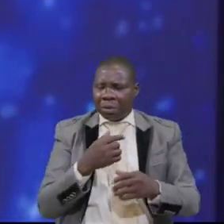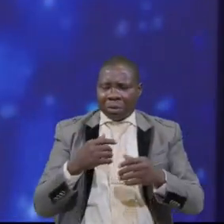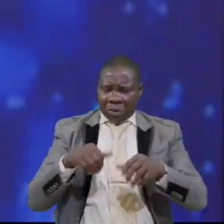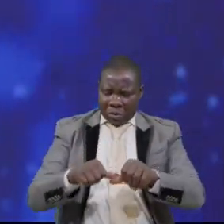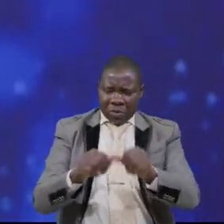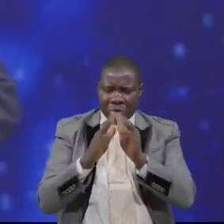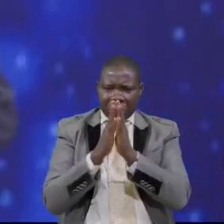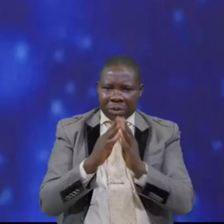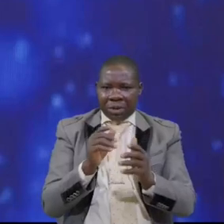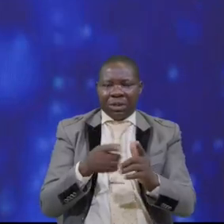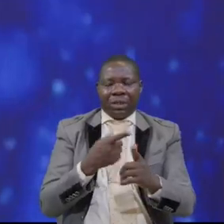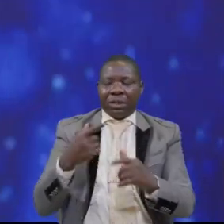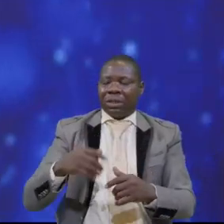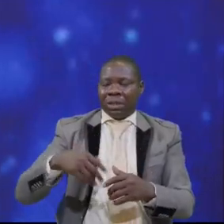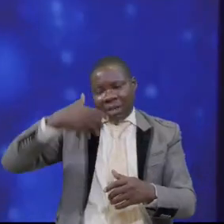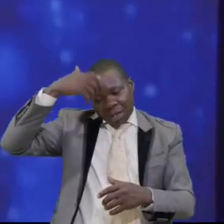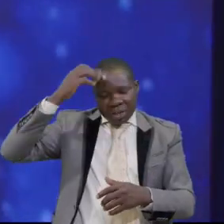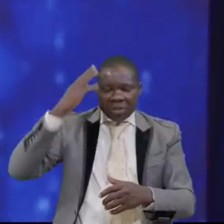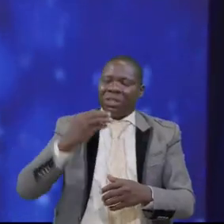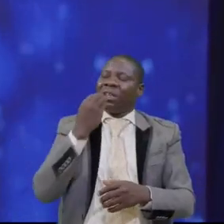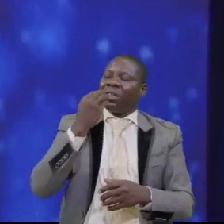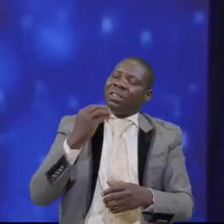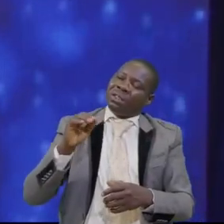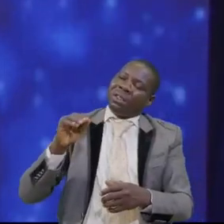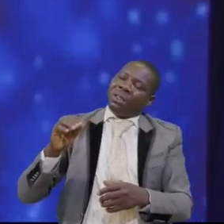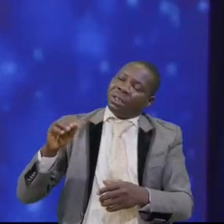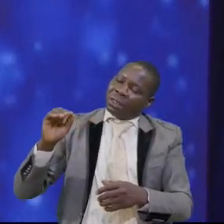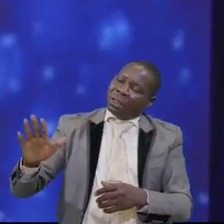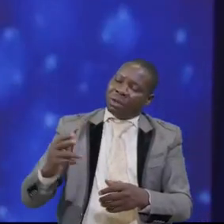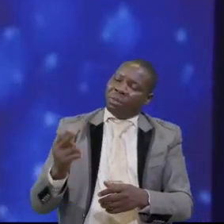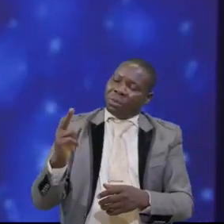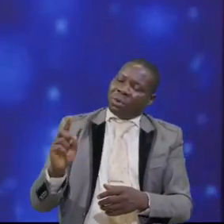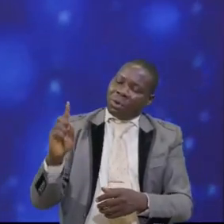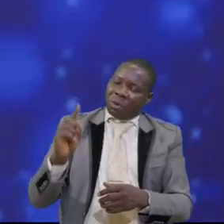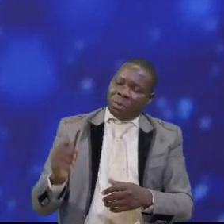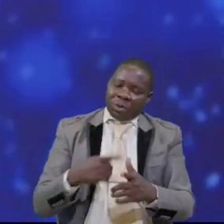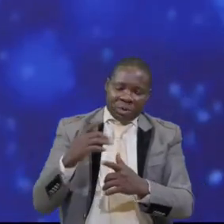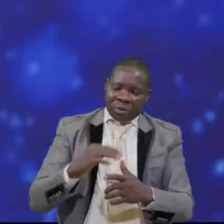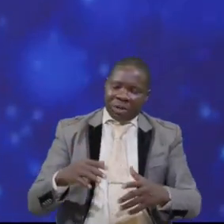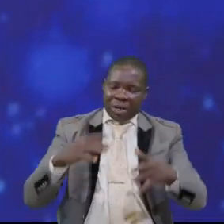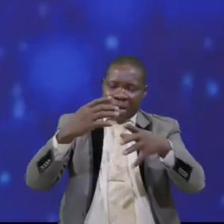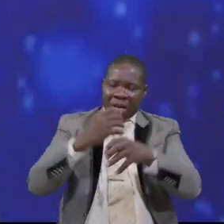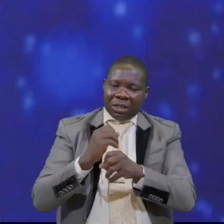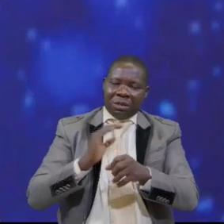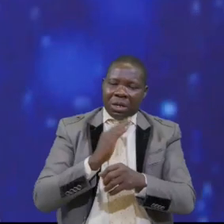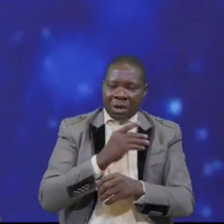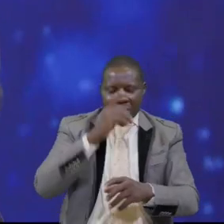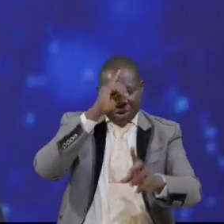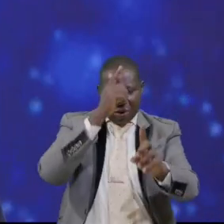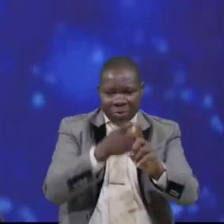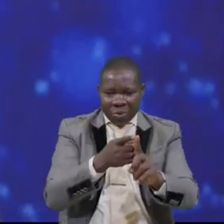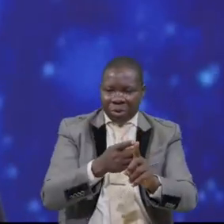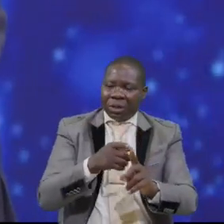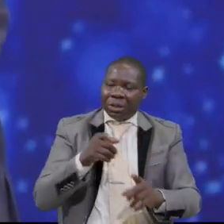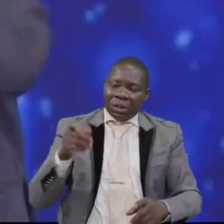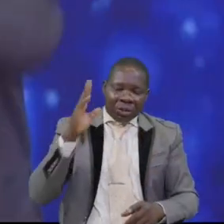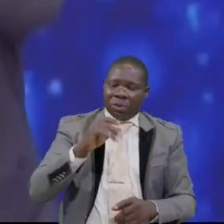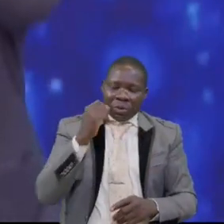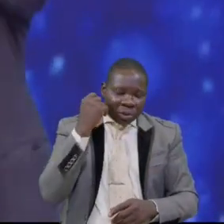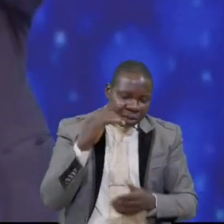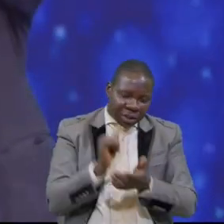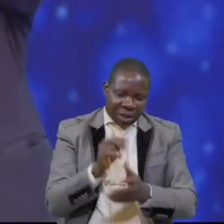Le roi, les lions vont le dévorer. Et nous allons atteindre l'objectif. Et il va comprendre que ceux qui sont ici